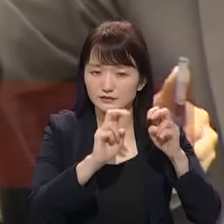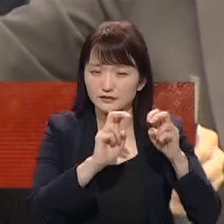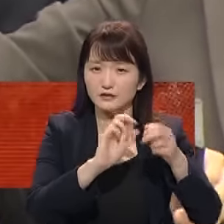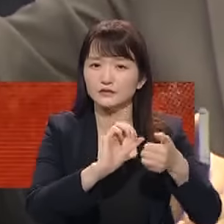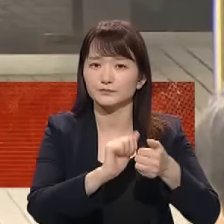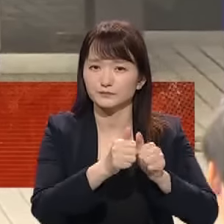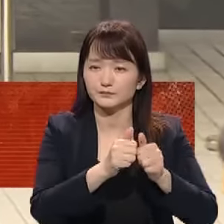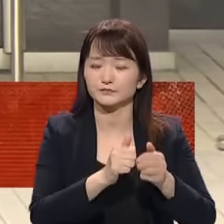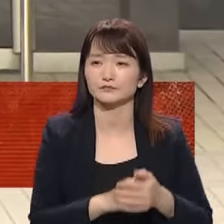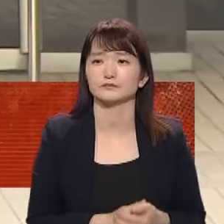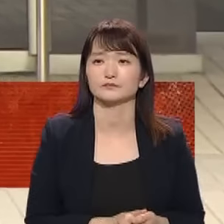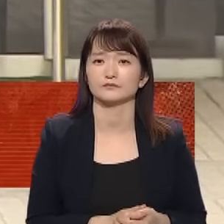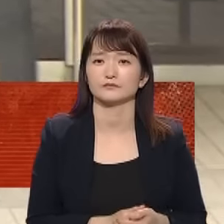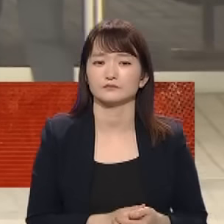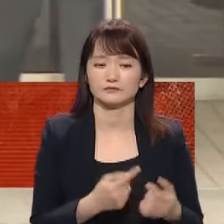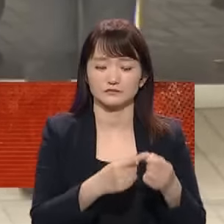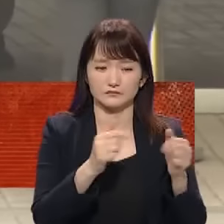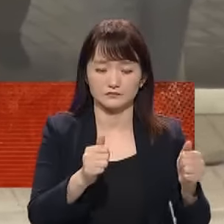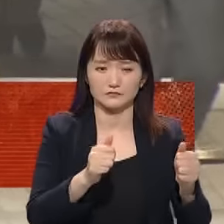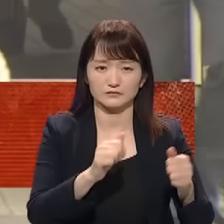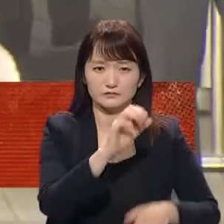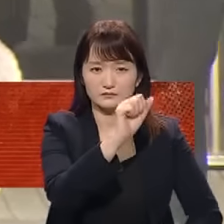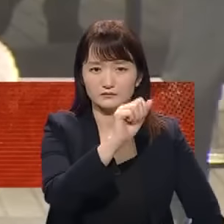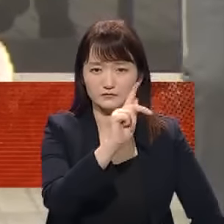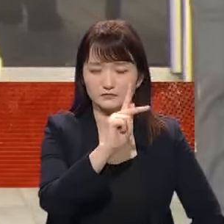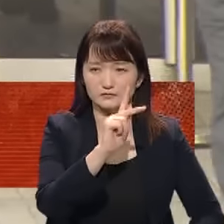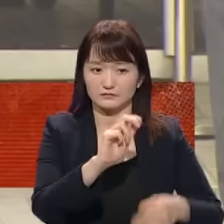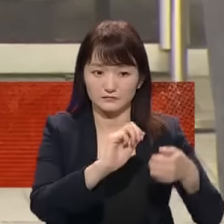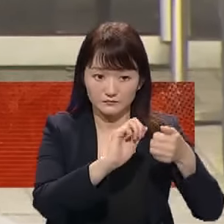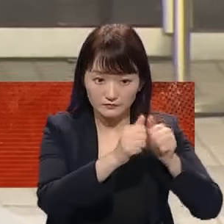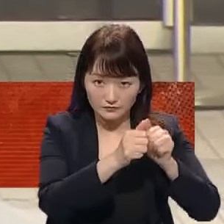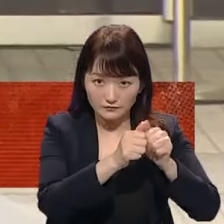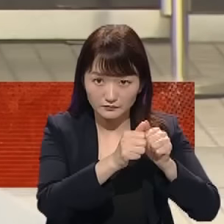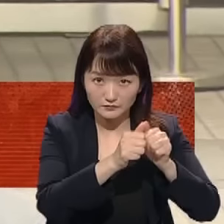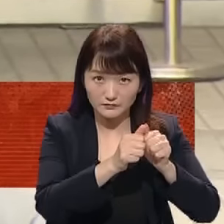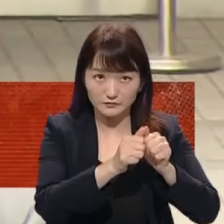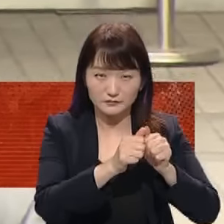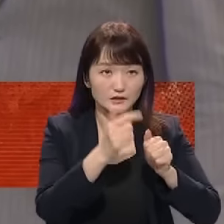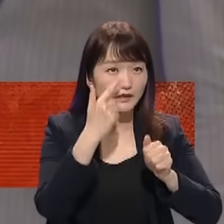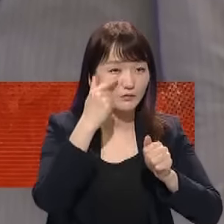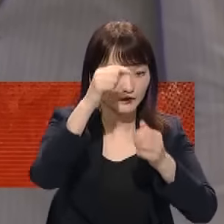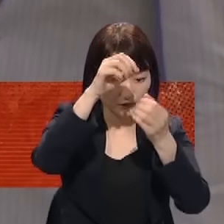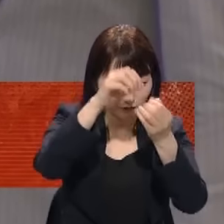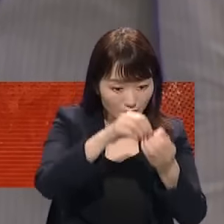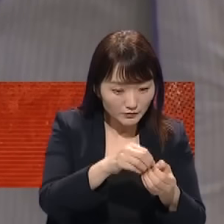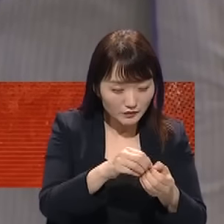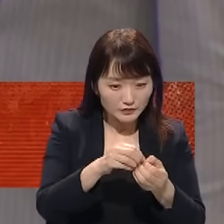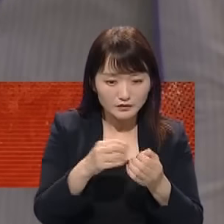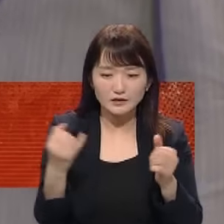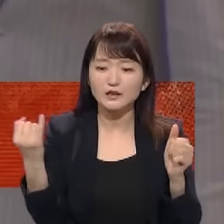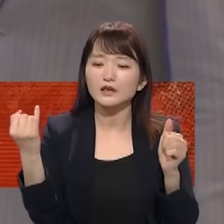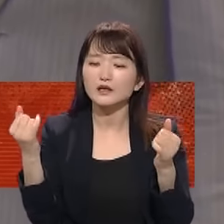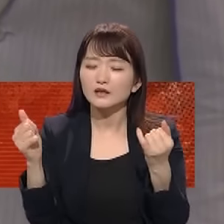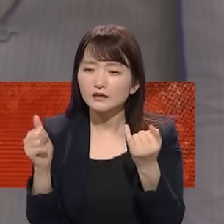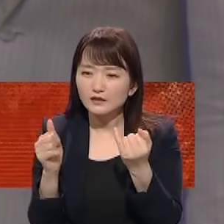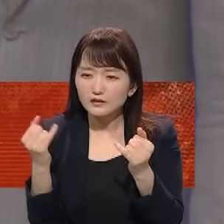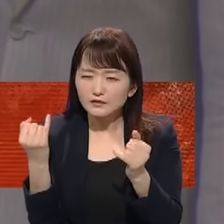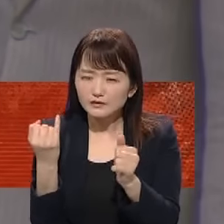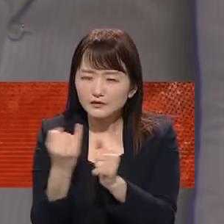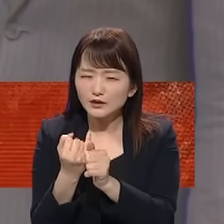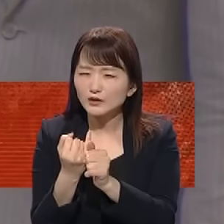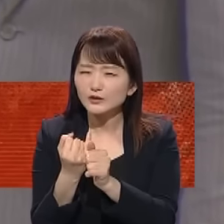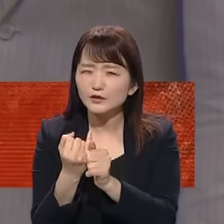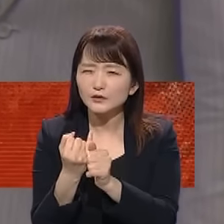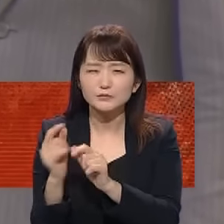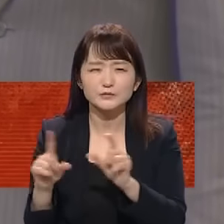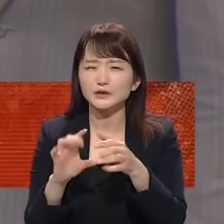저 SK그룹 주식은 이 최태원 회장이 선친으로부터 물려받은 거지 그 결혼 생활 과정하고는 아무 상관이 없다라고 봤기 때문에 그걸